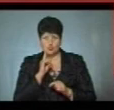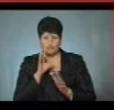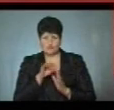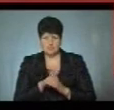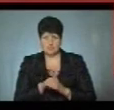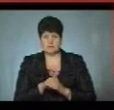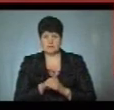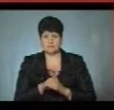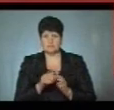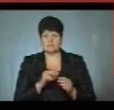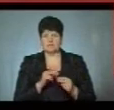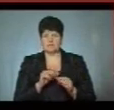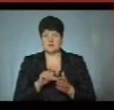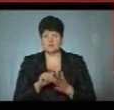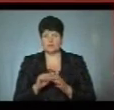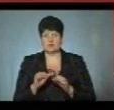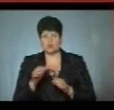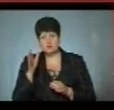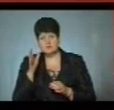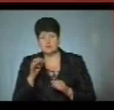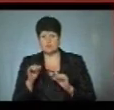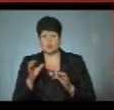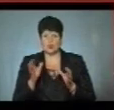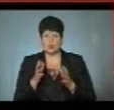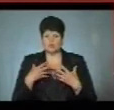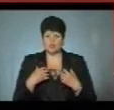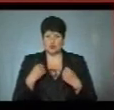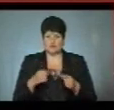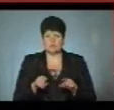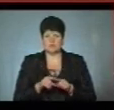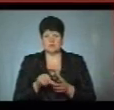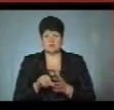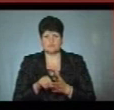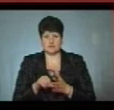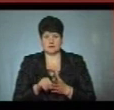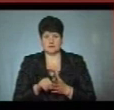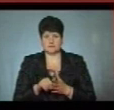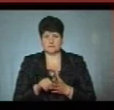війшли представники управління освіти, управління охорони здоров'я, а також представники